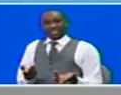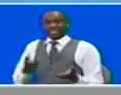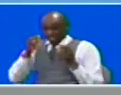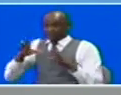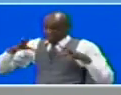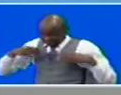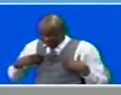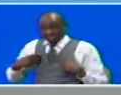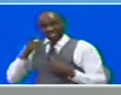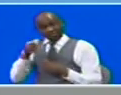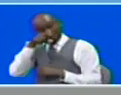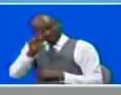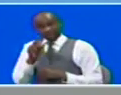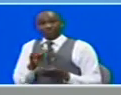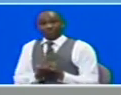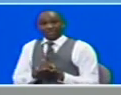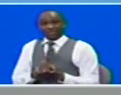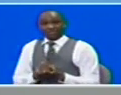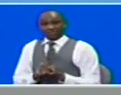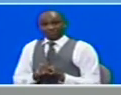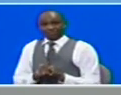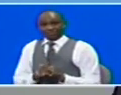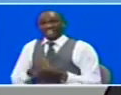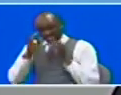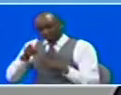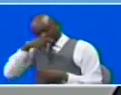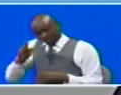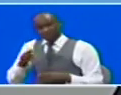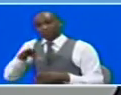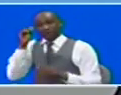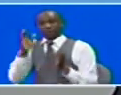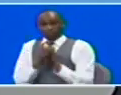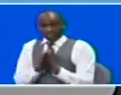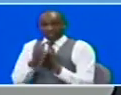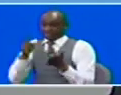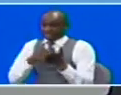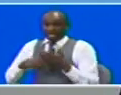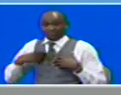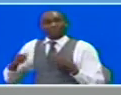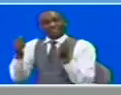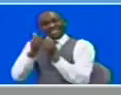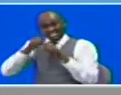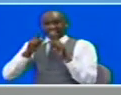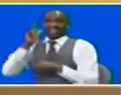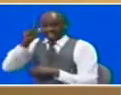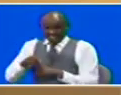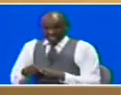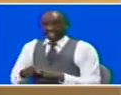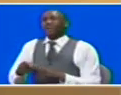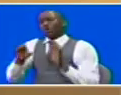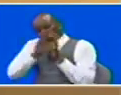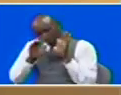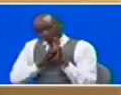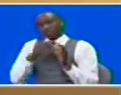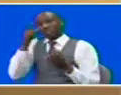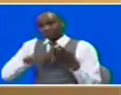kama umepatikana una hatia haufai kupata. Hata kama ulipatikana unatia miaka 10 iliyopita, ukiangalia katiba